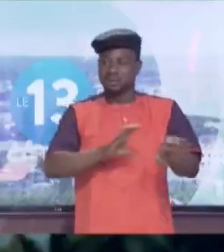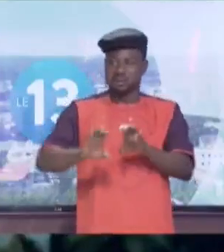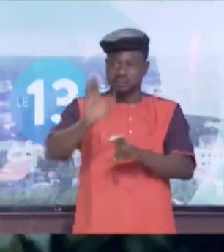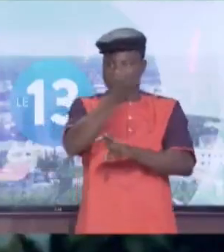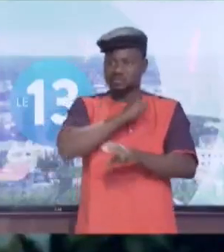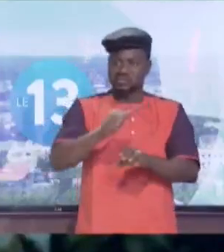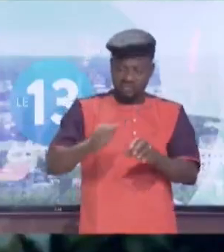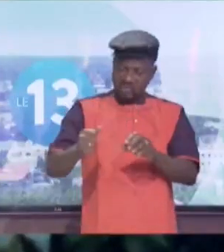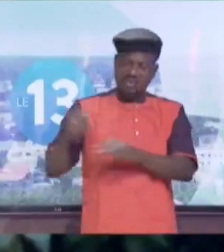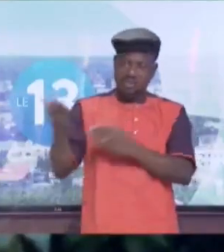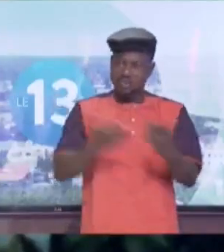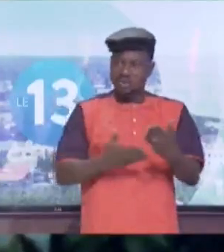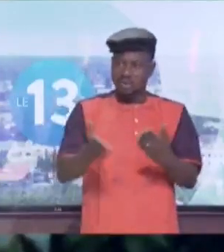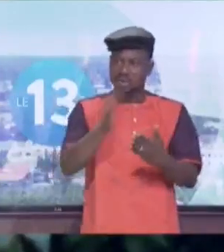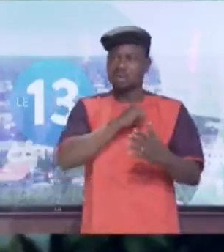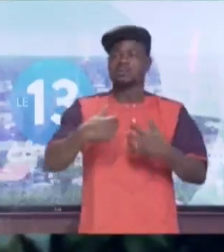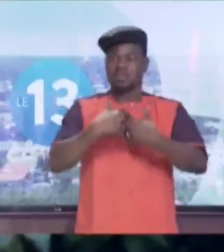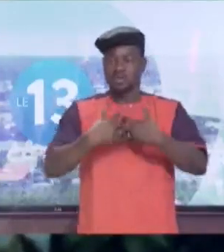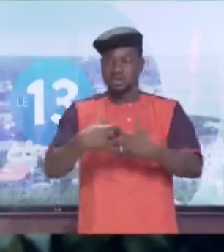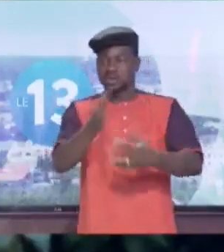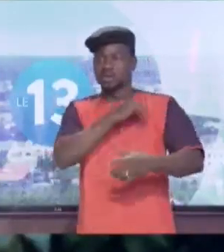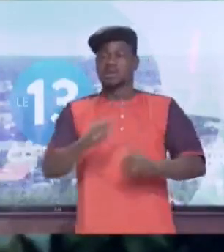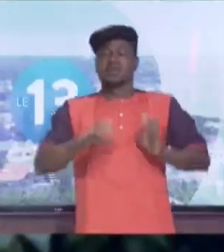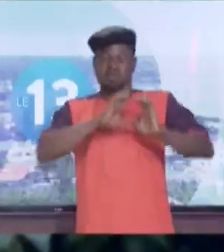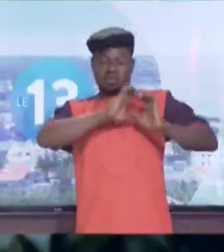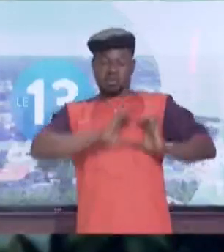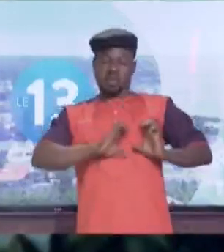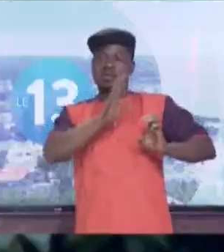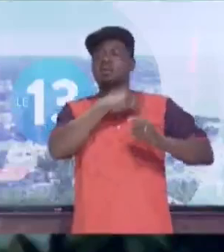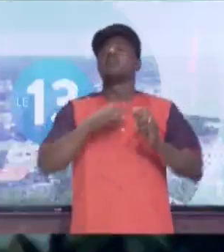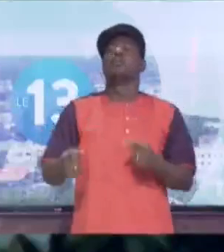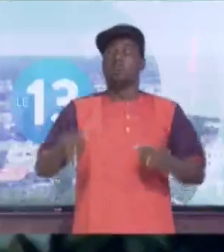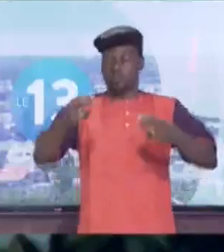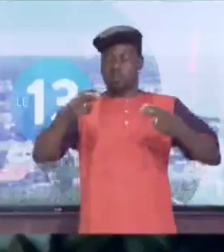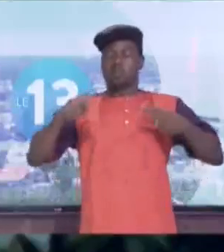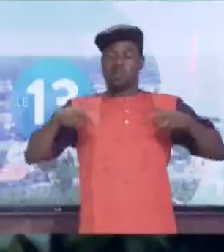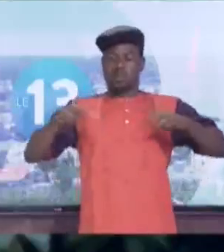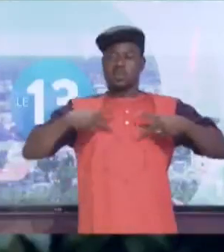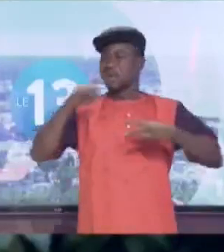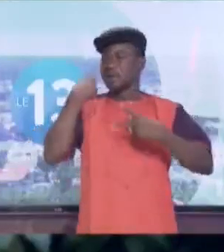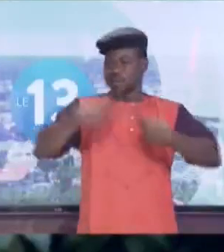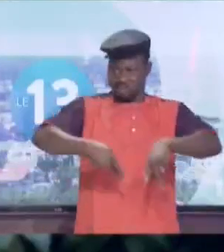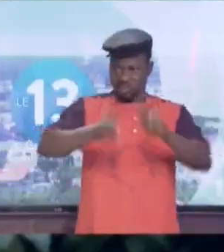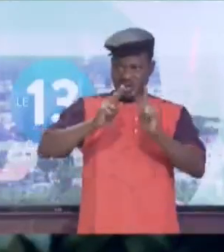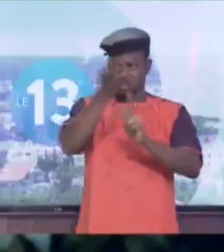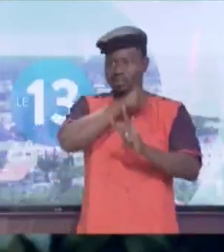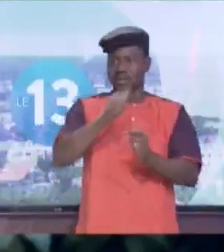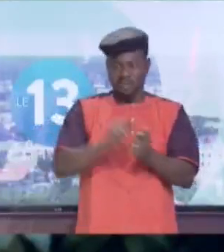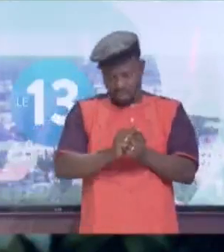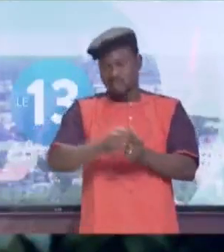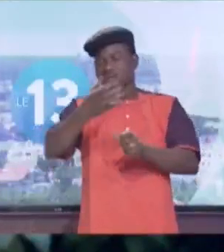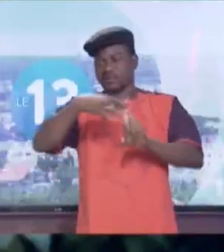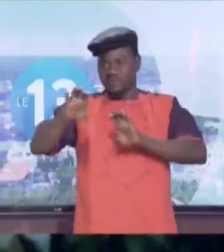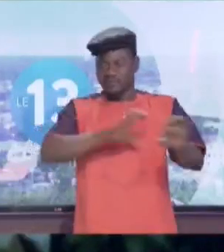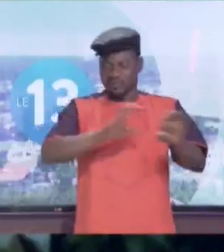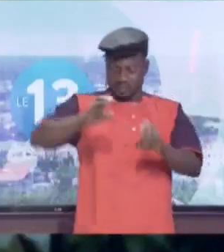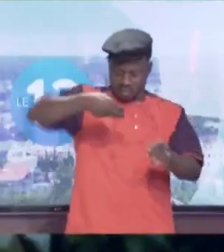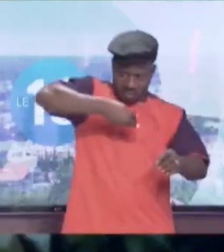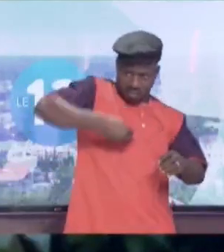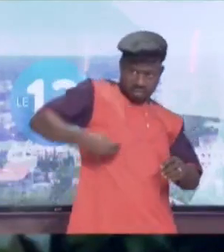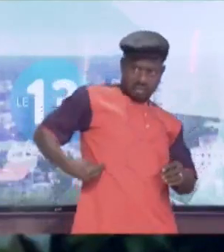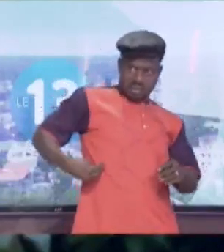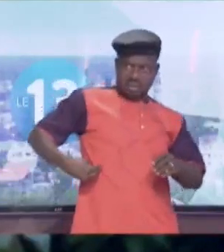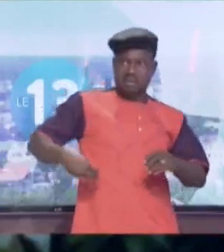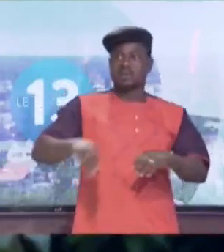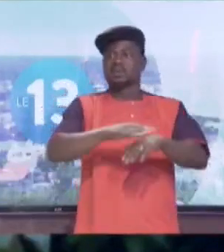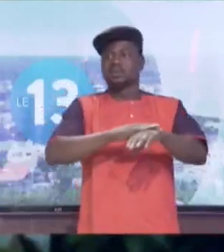appelée cœur-poumon. Il s'agit d'une technologie de dernière génération qui permet des interventions chirurgicales à cœur